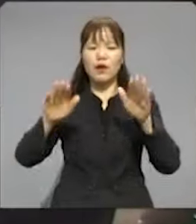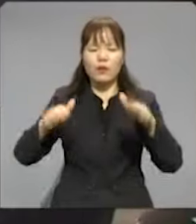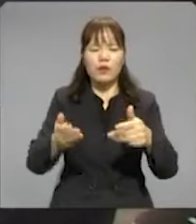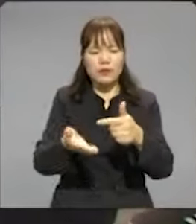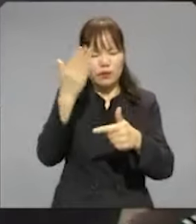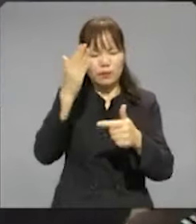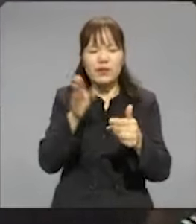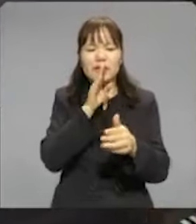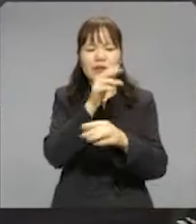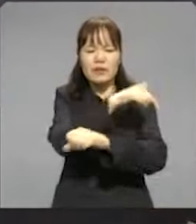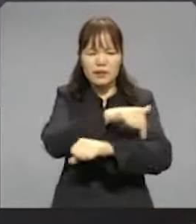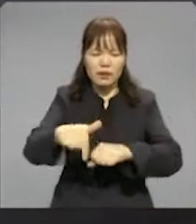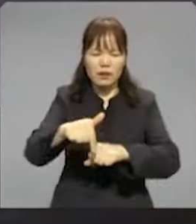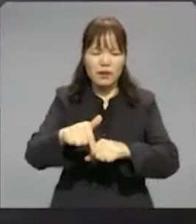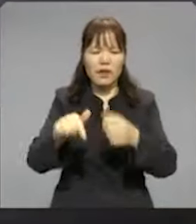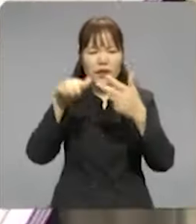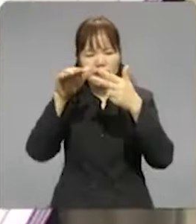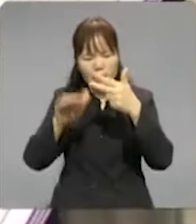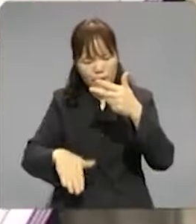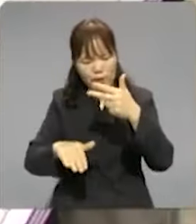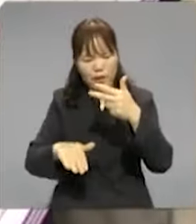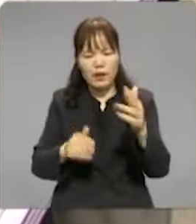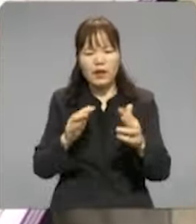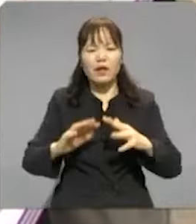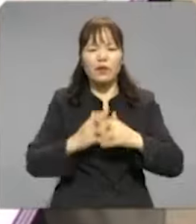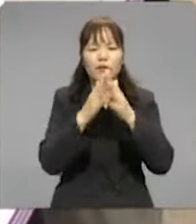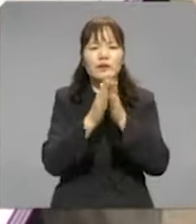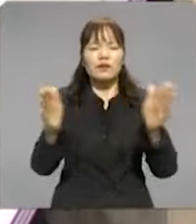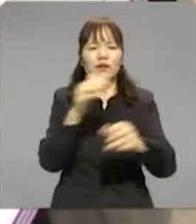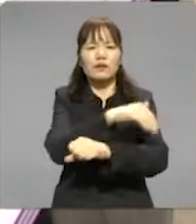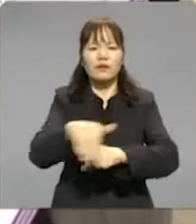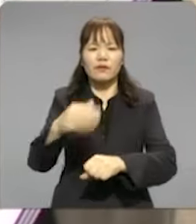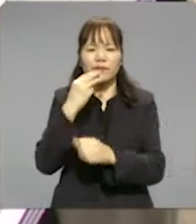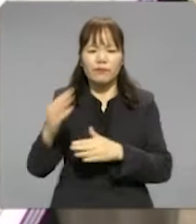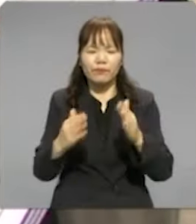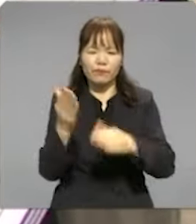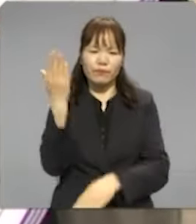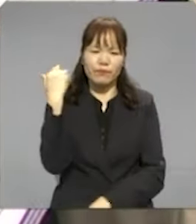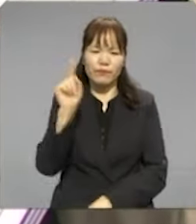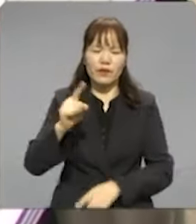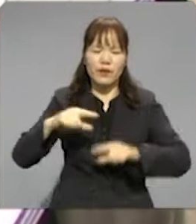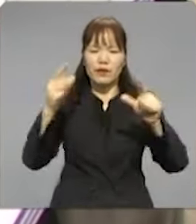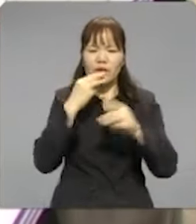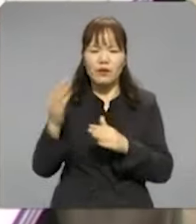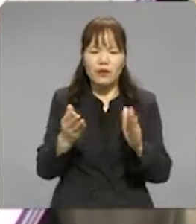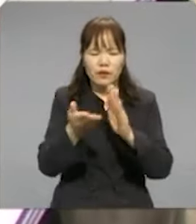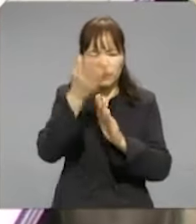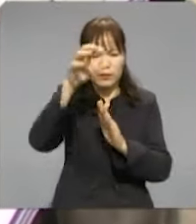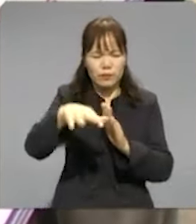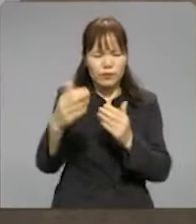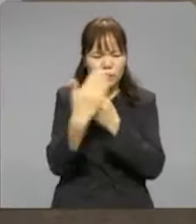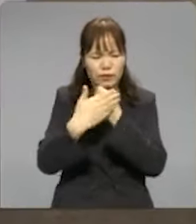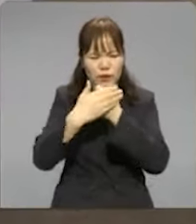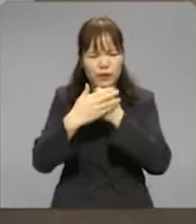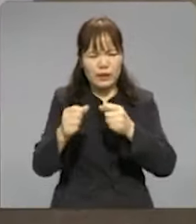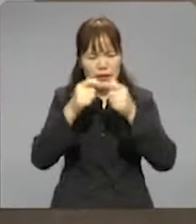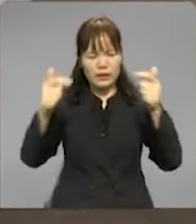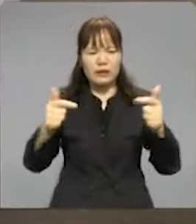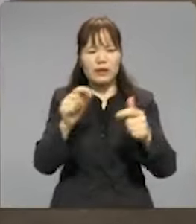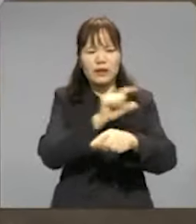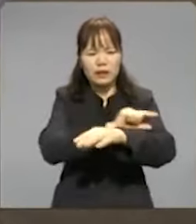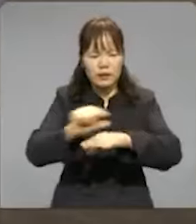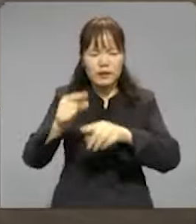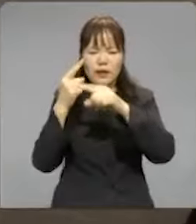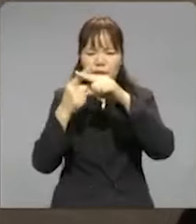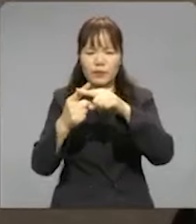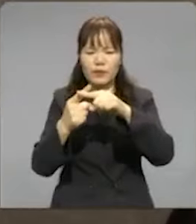거쳐 하반기에 공사에 들어갈 예정입니다. 경기도는 지난 1일 경기 북부로 수해 범위를 넓힌 GTX